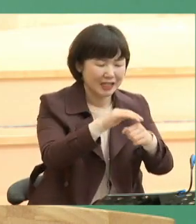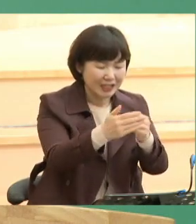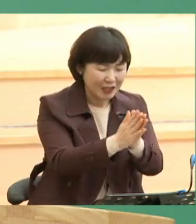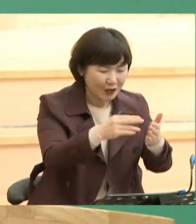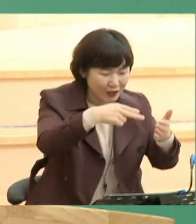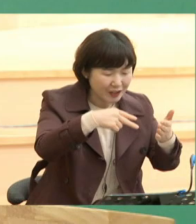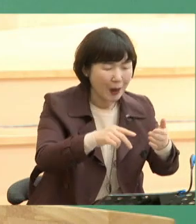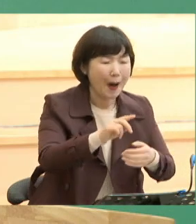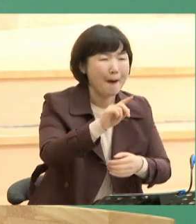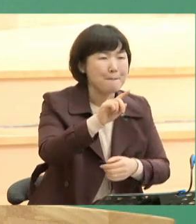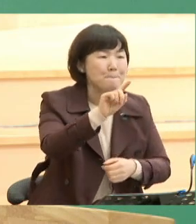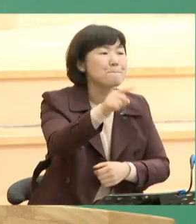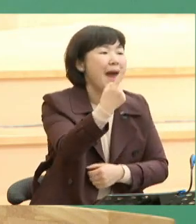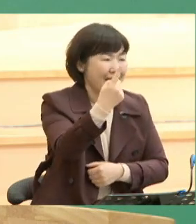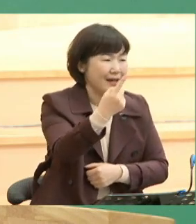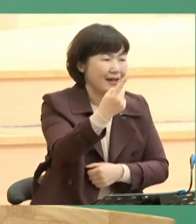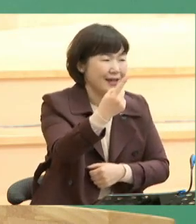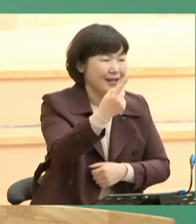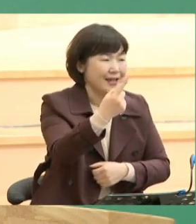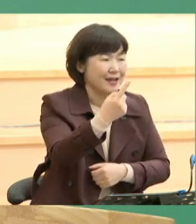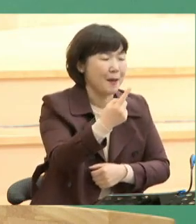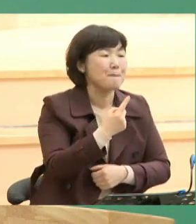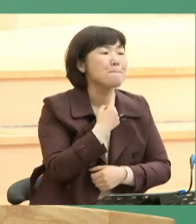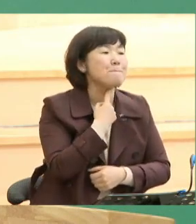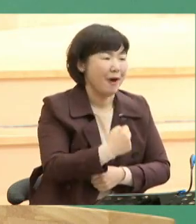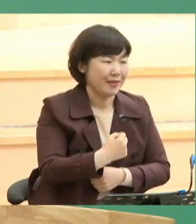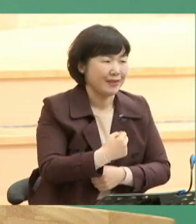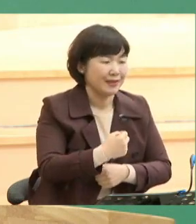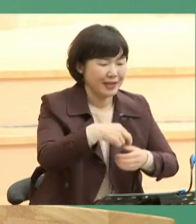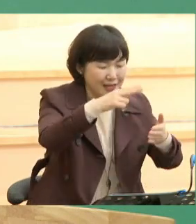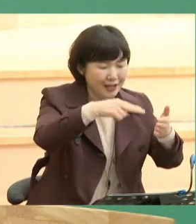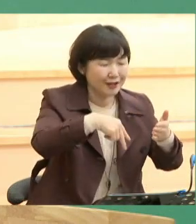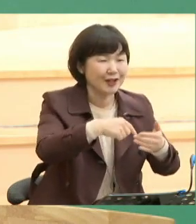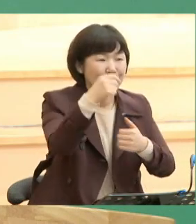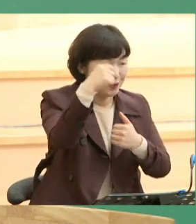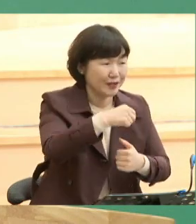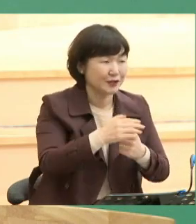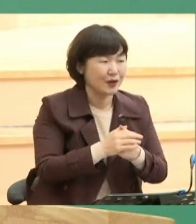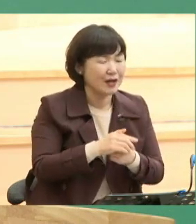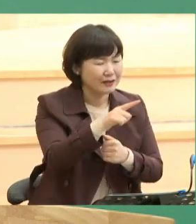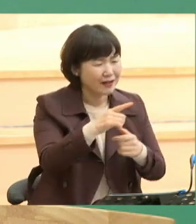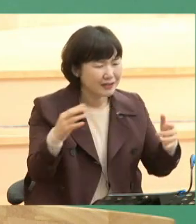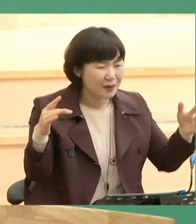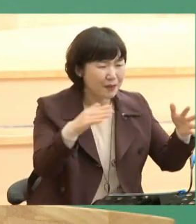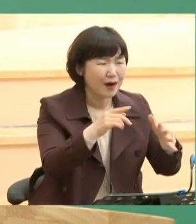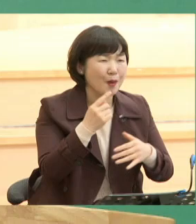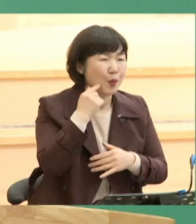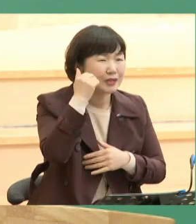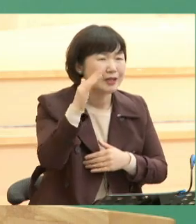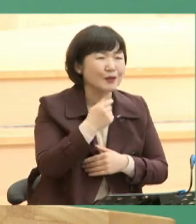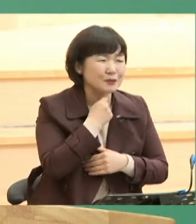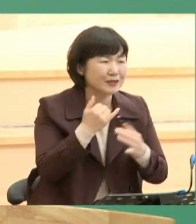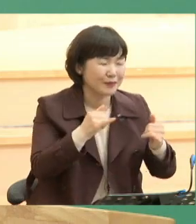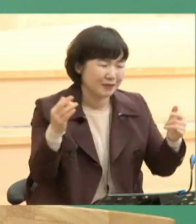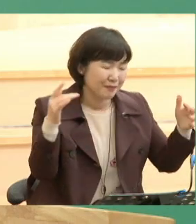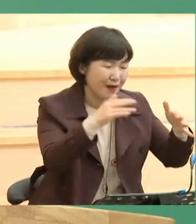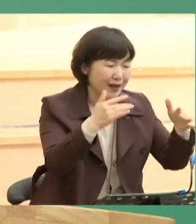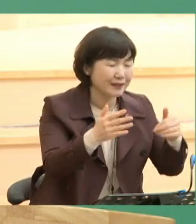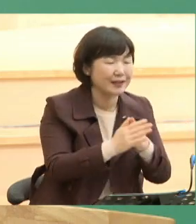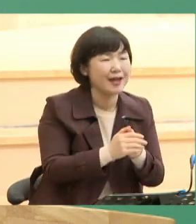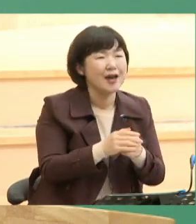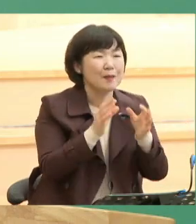목회를 생각하시는 청년들 그 당시에 박 청년들이 막 기도 하려고 뭐 였거든요 목회를 꿈꾸는 사람들 목사 선교사